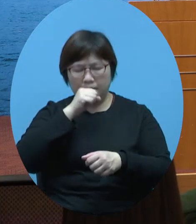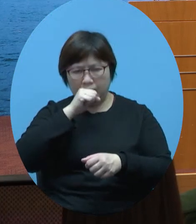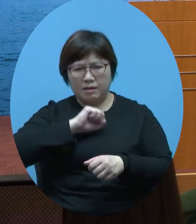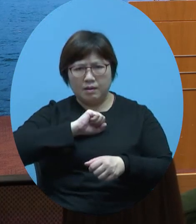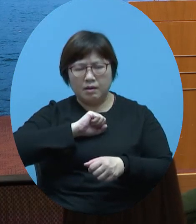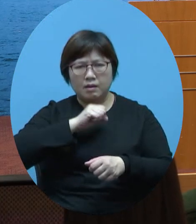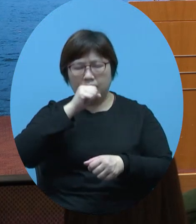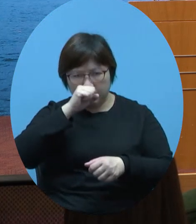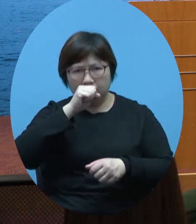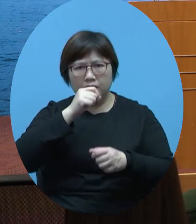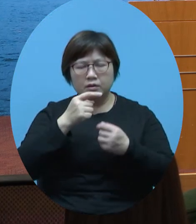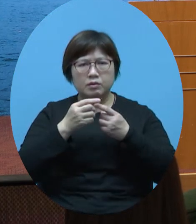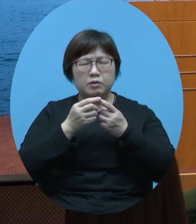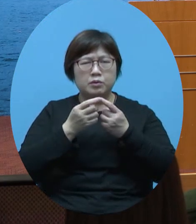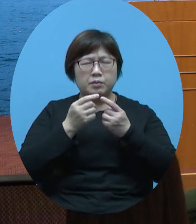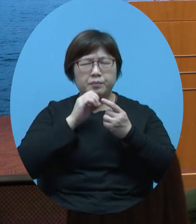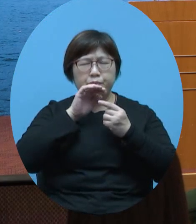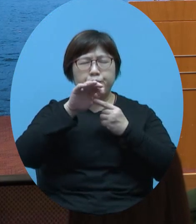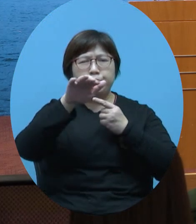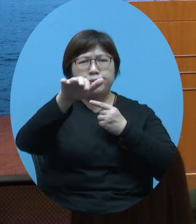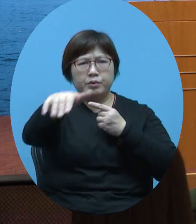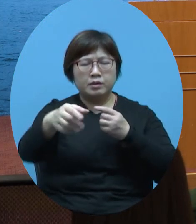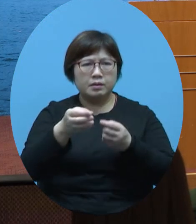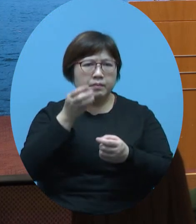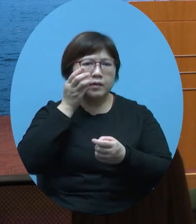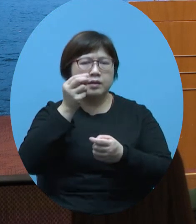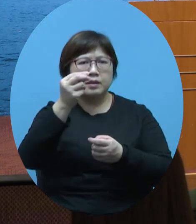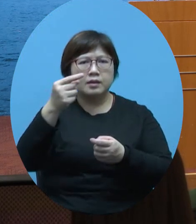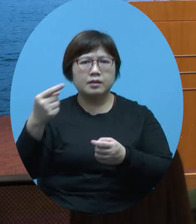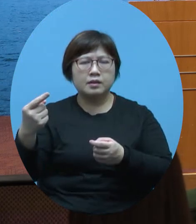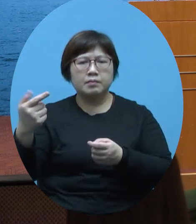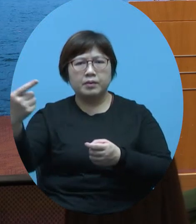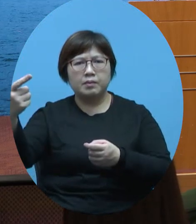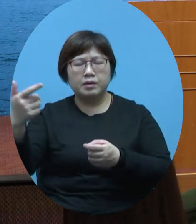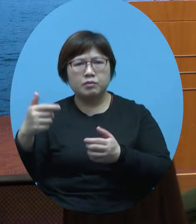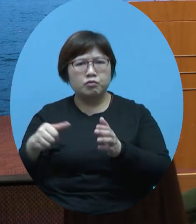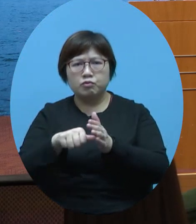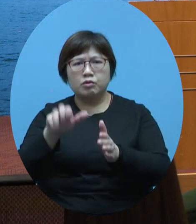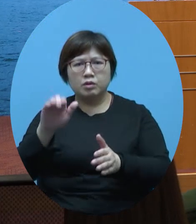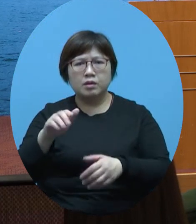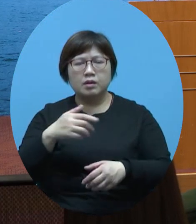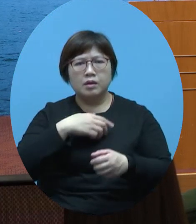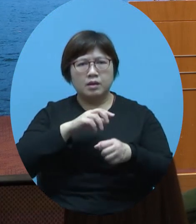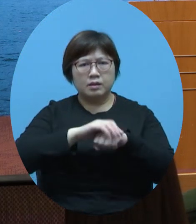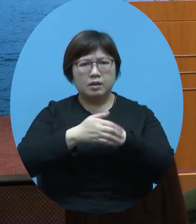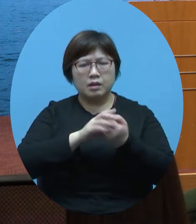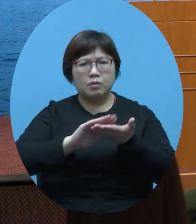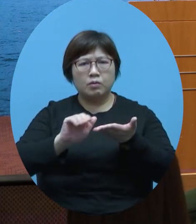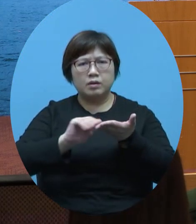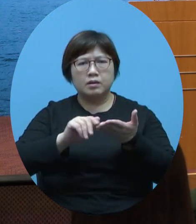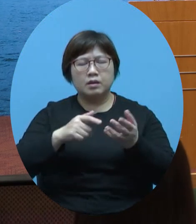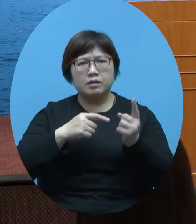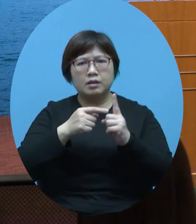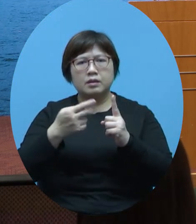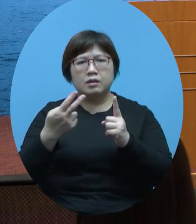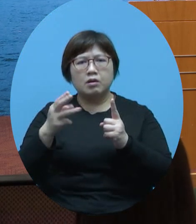咧最遠可以去到7至8米嘅，咁就建議世衛更改1至2米嘅社交距離啦。咁張醫生對呢個研究有冇咩反